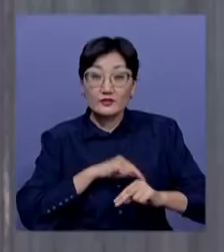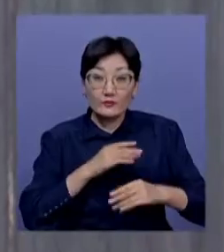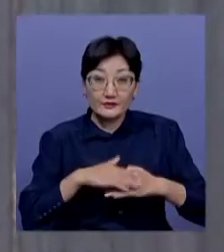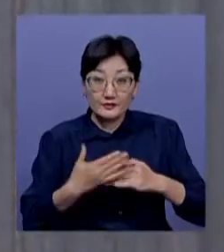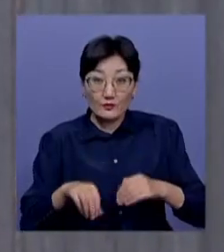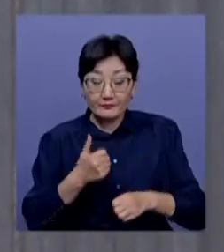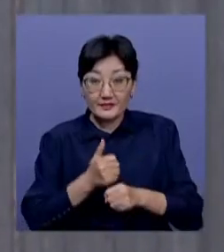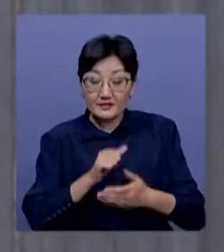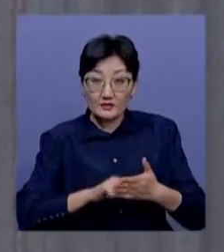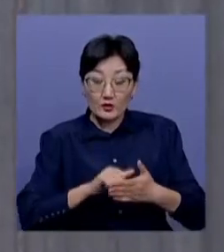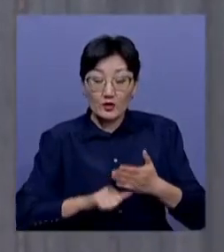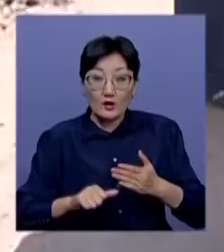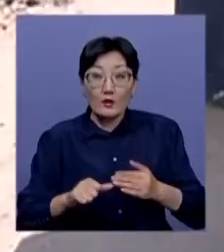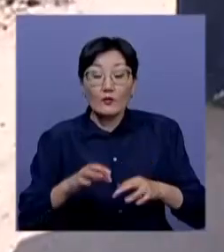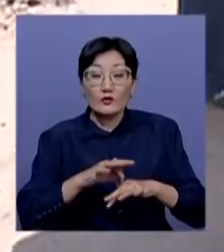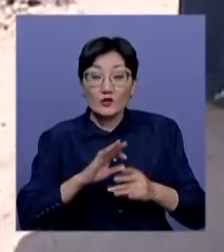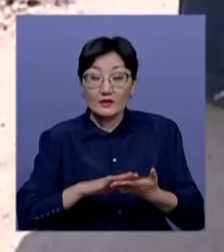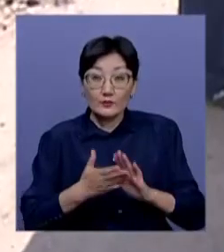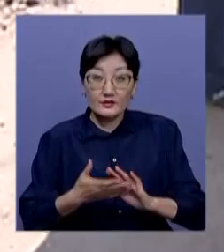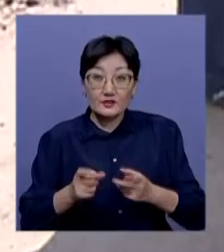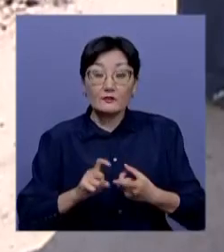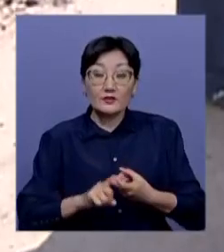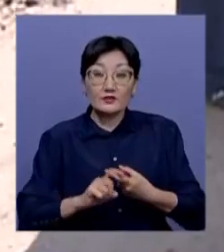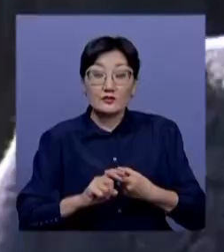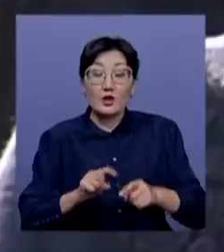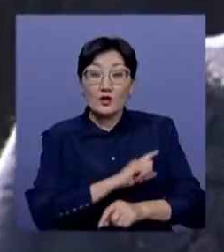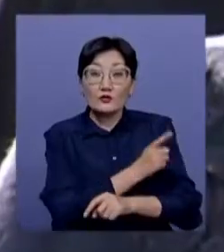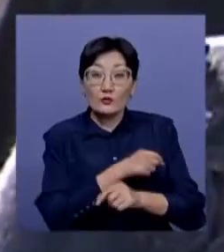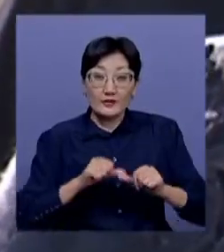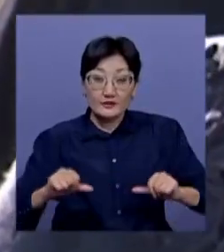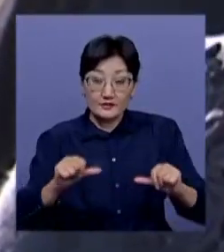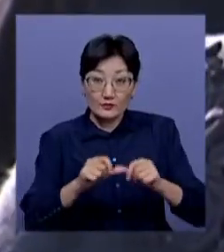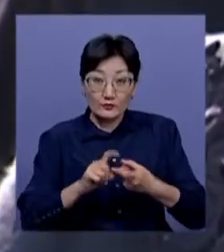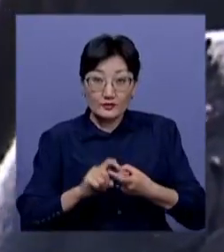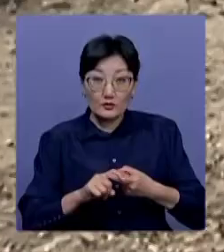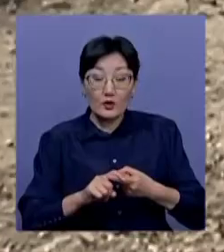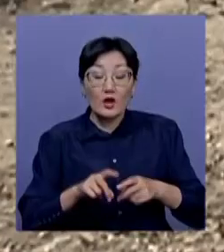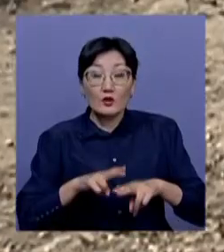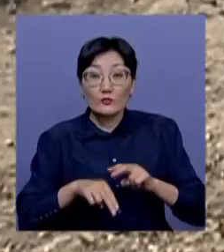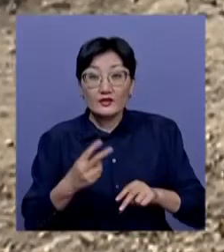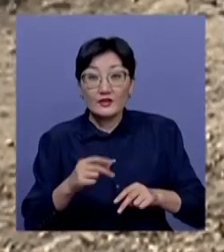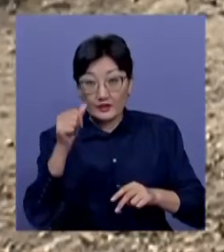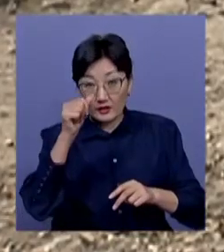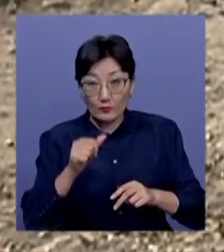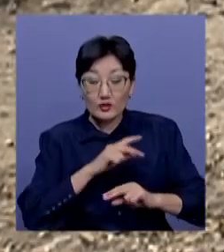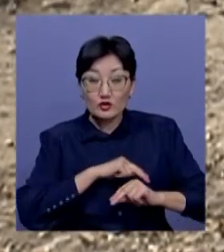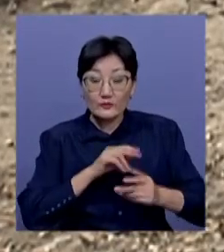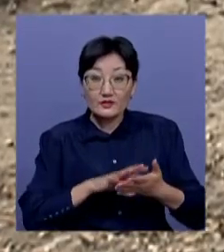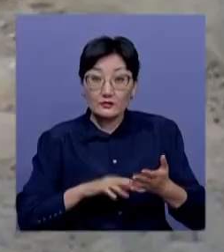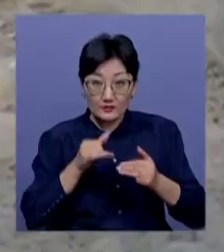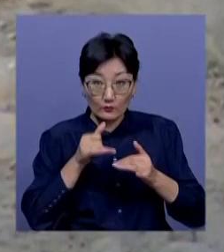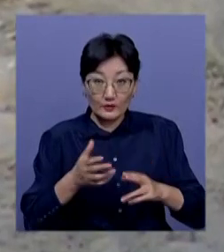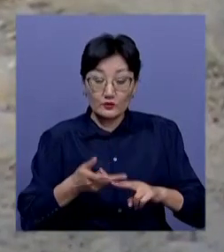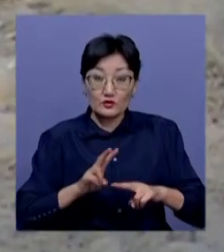кешігуінің негізгі себебі елдегі пандемиялық ахуал болып отыр. Күшейтілген карантинге байланысты құрылысшылар 2 ай бойы жұмыстарын жалғастыра